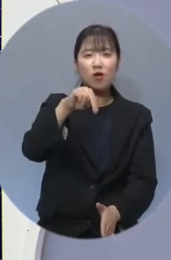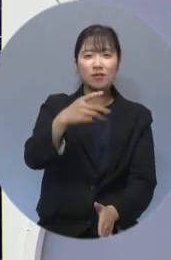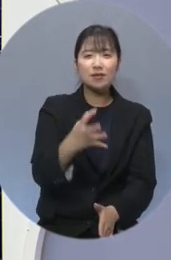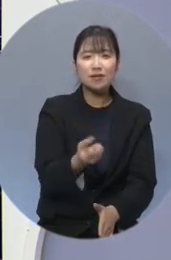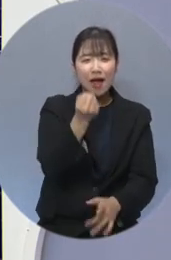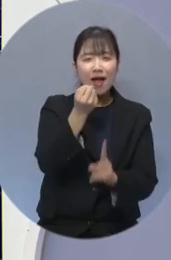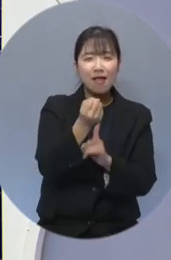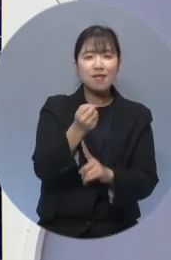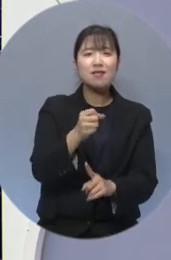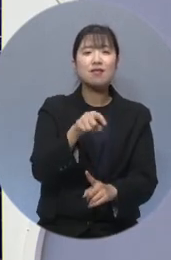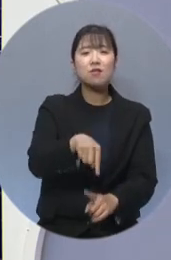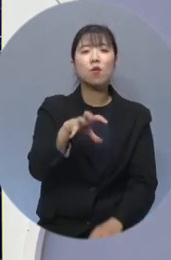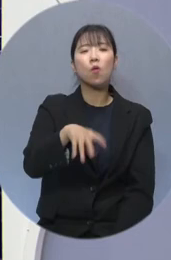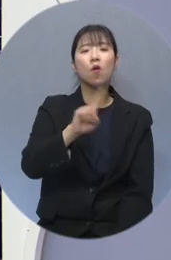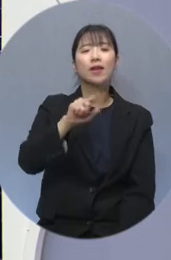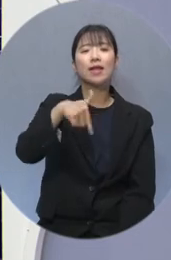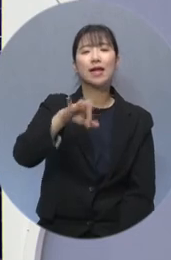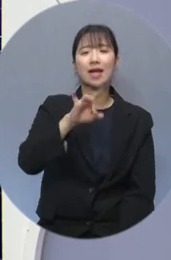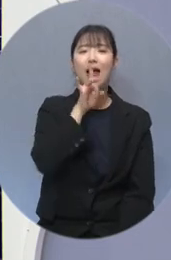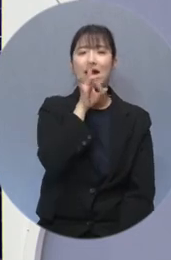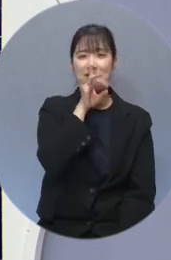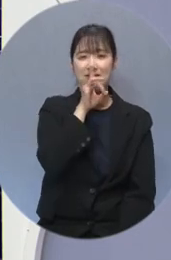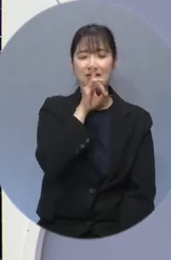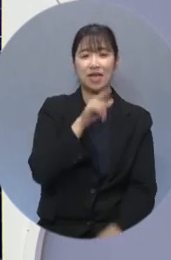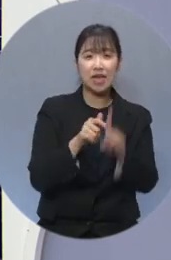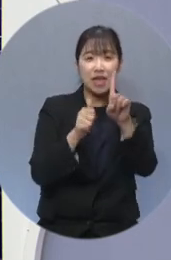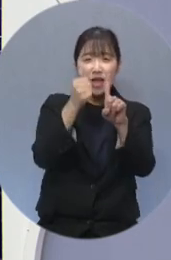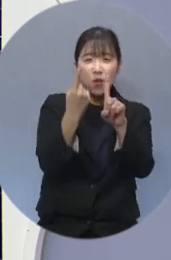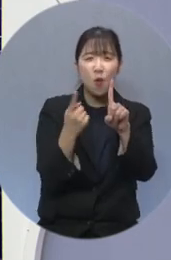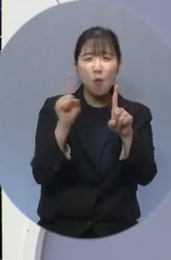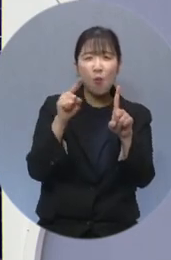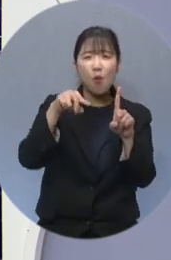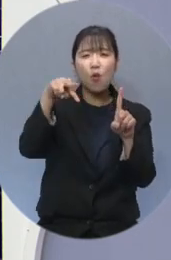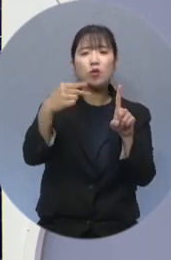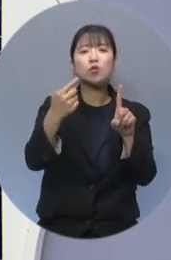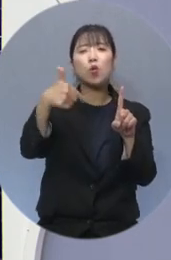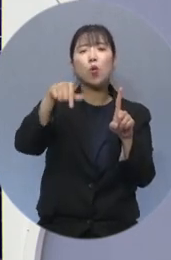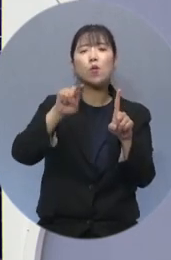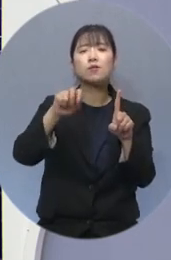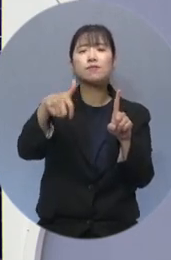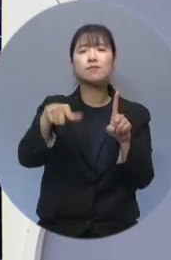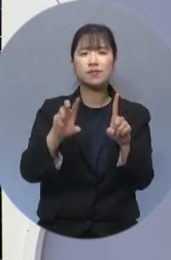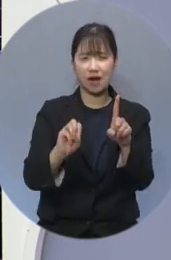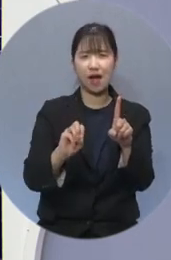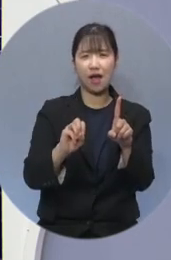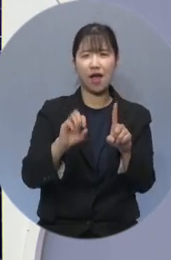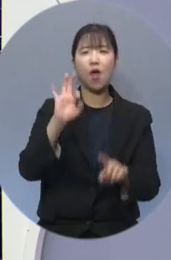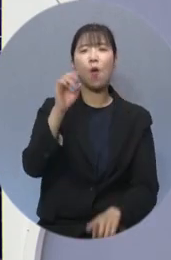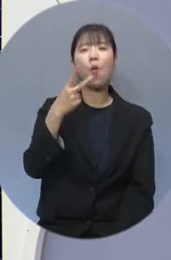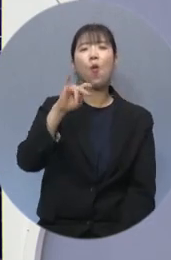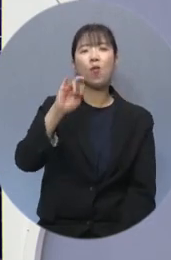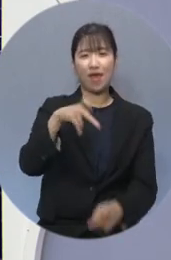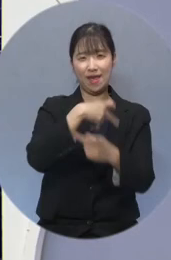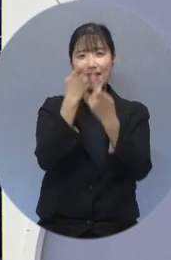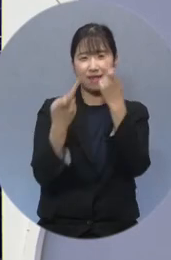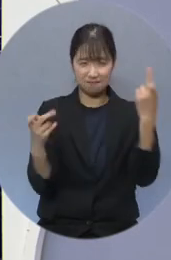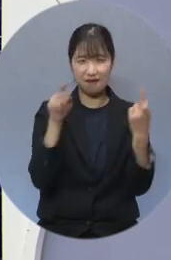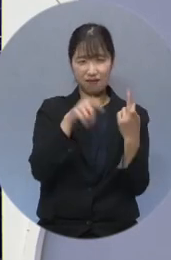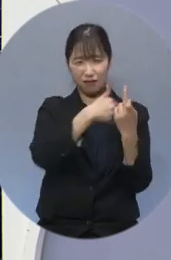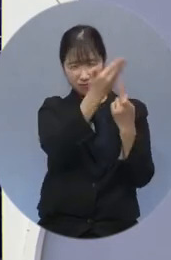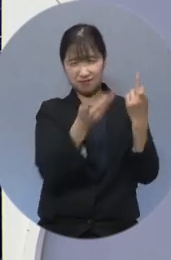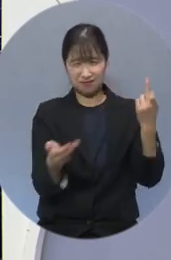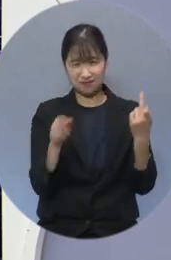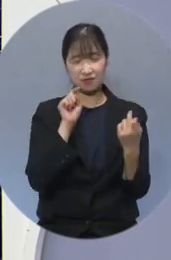저희 강릉인데요. 1호가 소금강입니다. 예. 오대산 국립공원의 명승 1호. 우리가 국보 1호, 보물 1호는